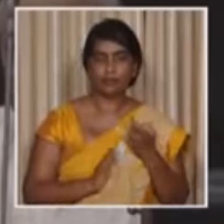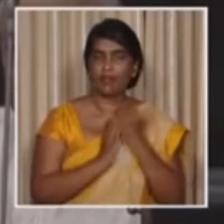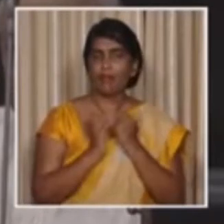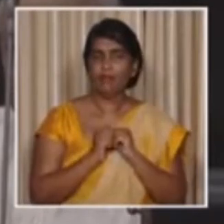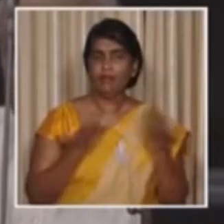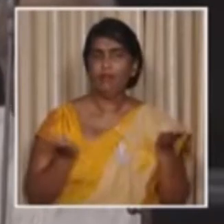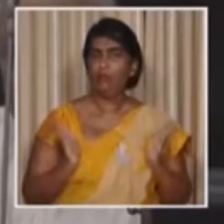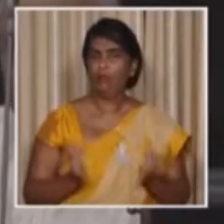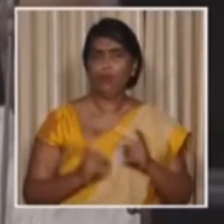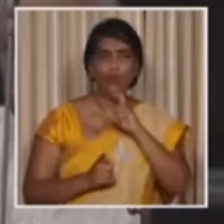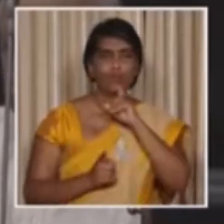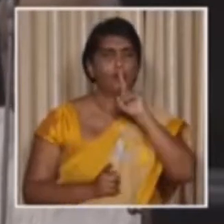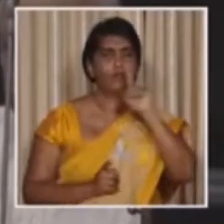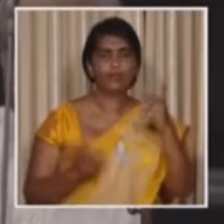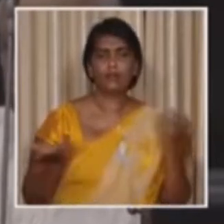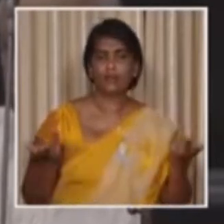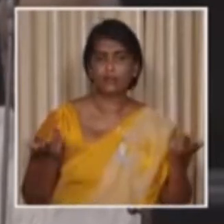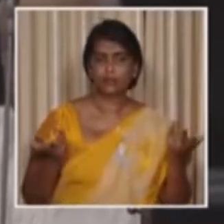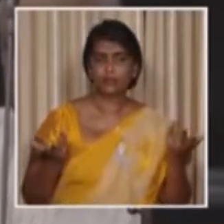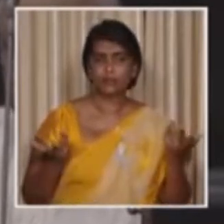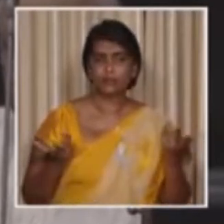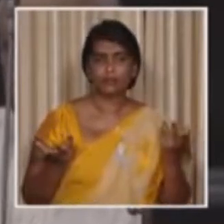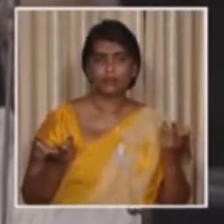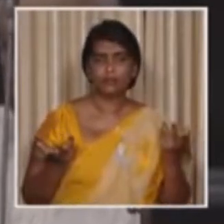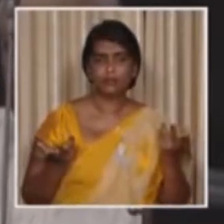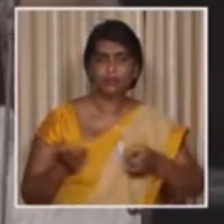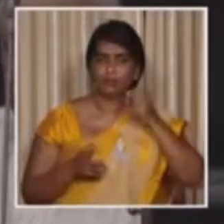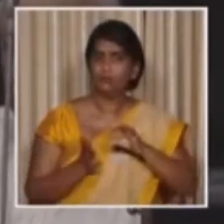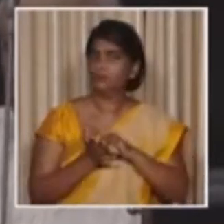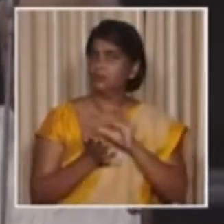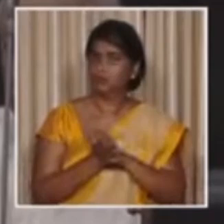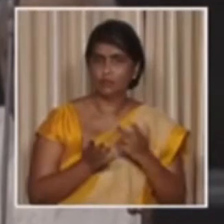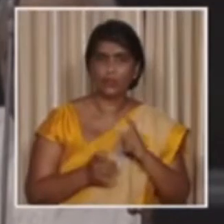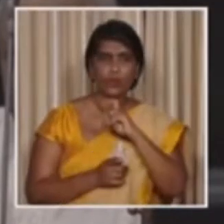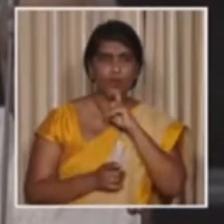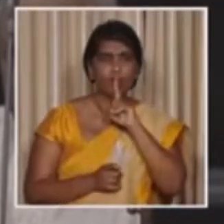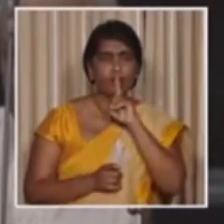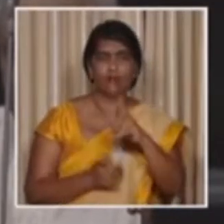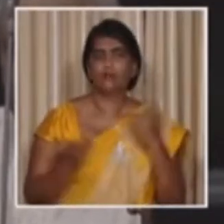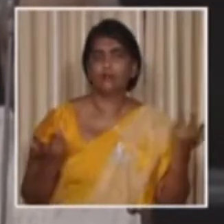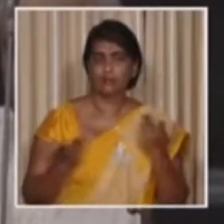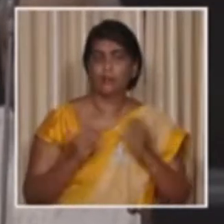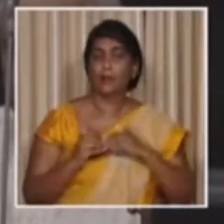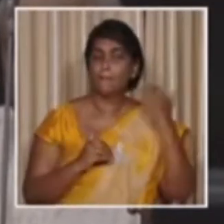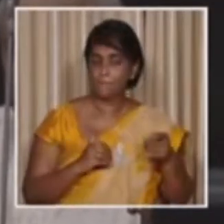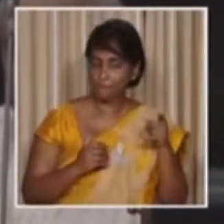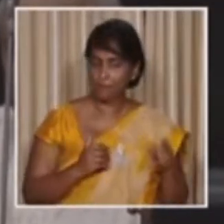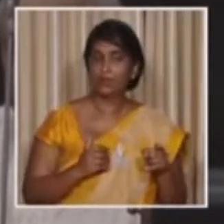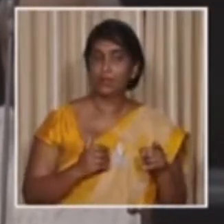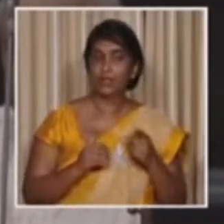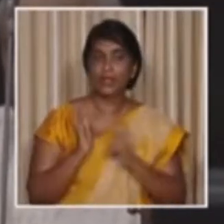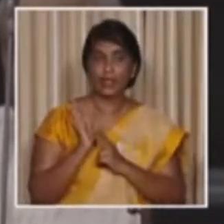නෑ එතකොට මොකද උසාවිය දෙන තීන්දුව මැන්ඩම සාඥාව කුමනා නැත්තම් උසාවියට දෙන්න තීන්දුවක් නැහැ ඊට පස්සේ මිස්ටර්